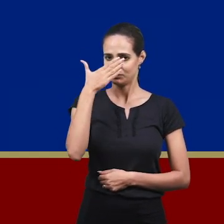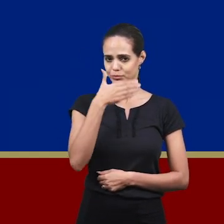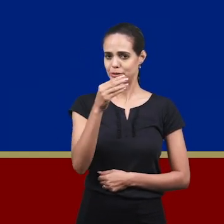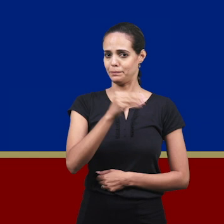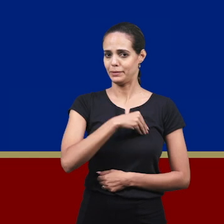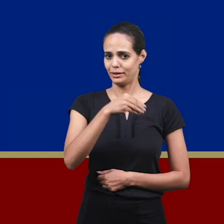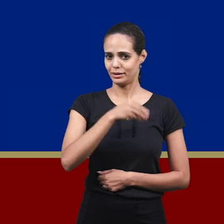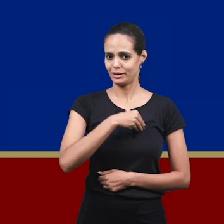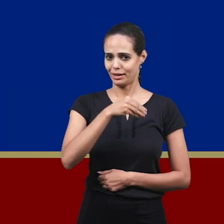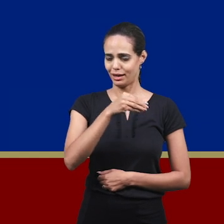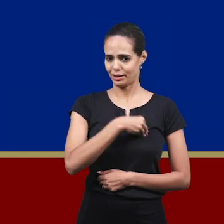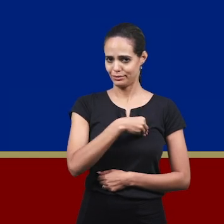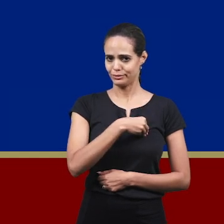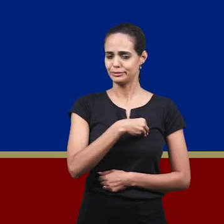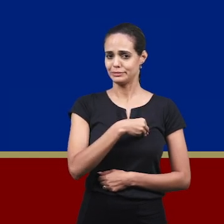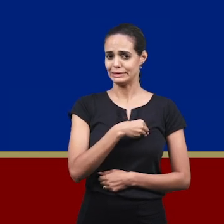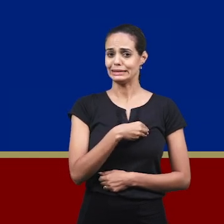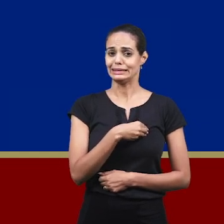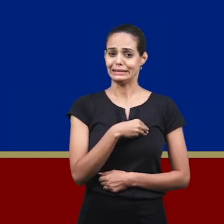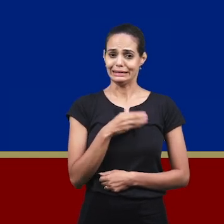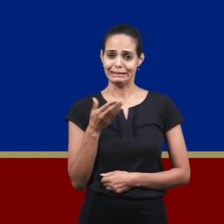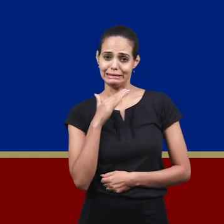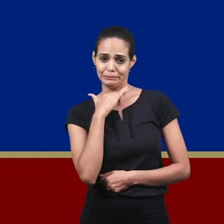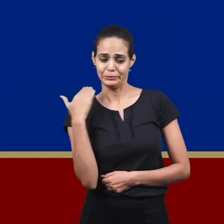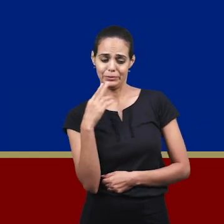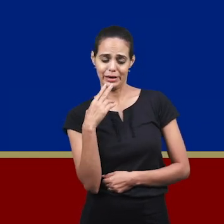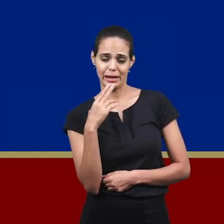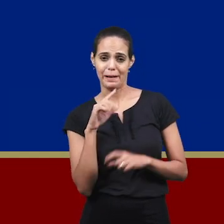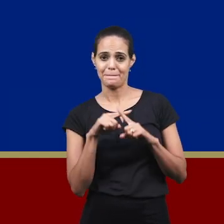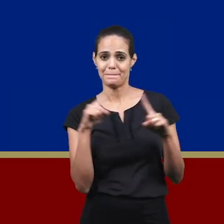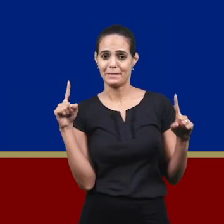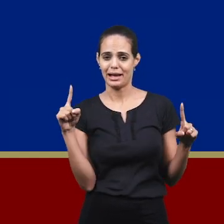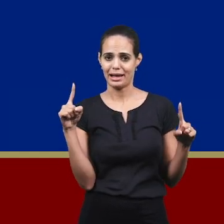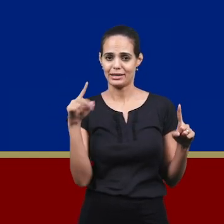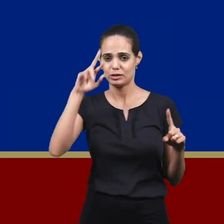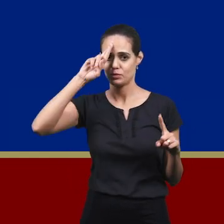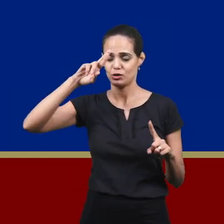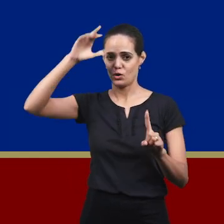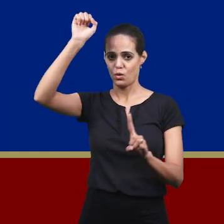était condamnée à la mort. Mais la grâce de Dieu l'a